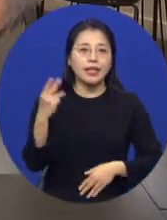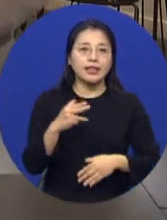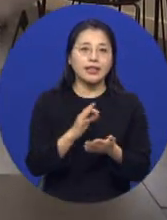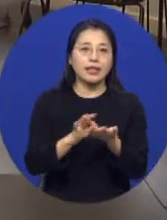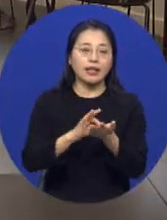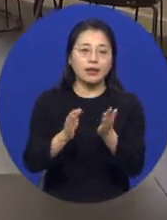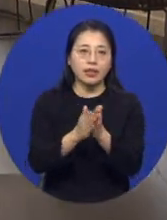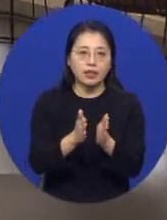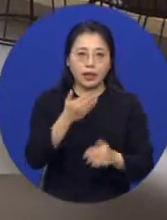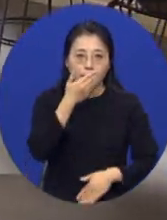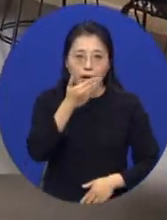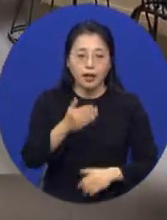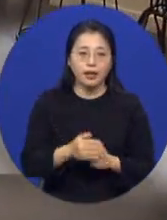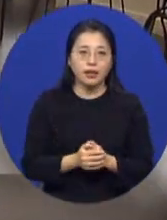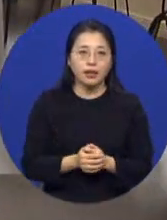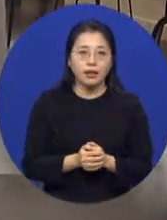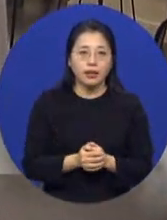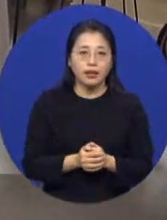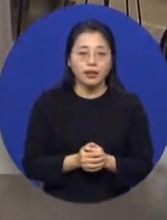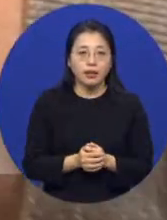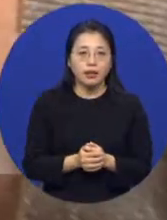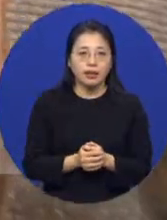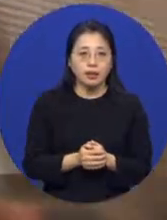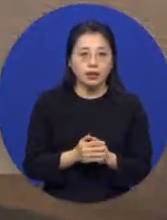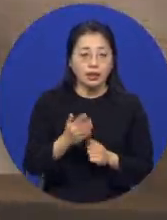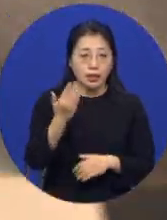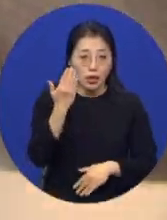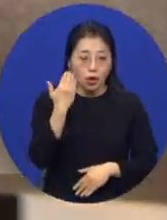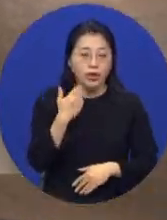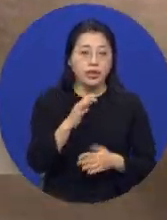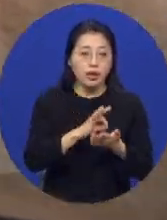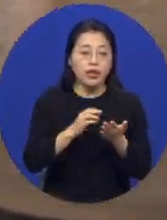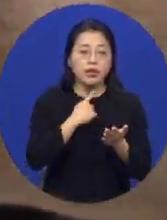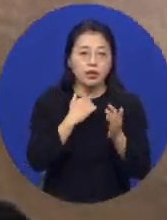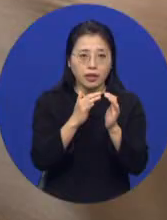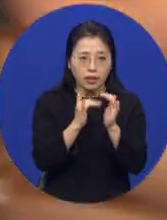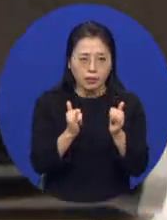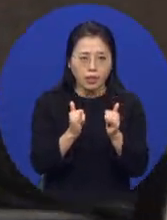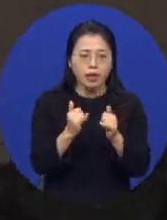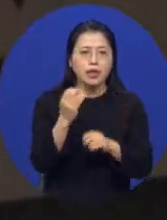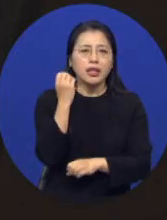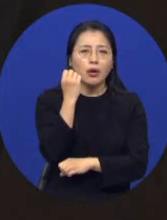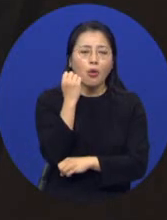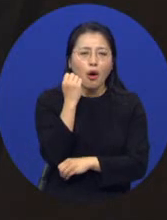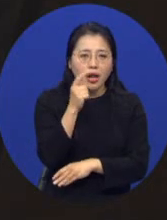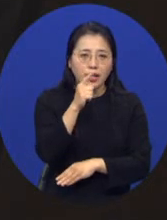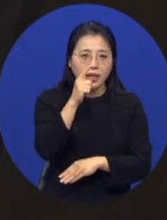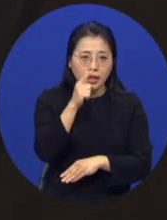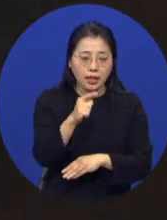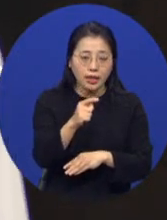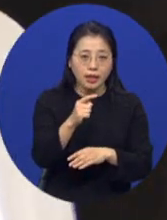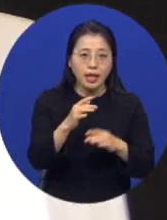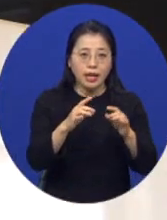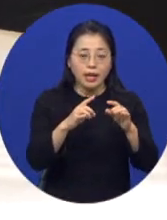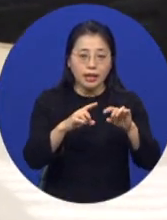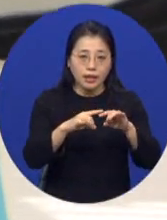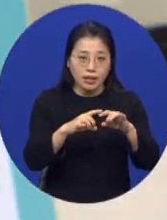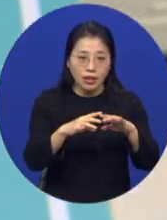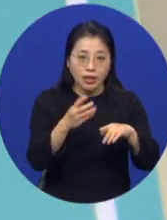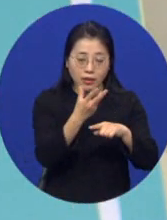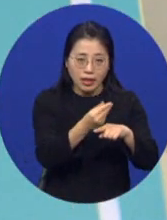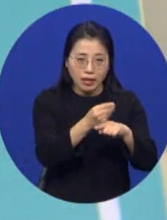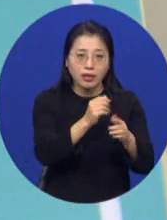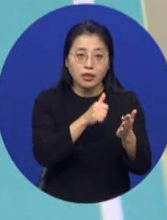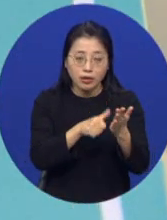밝혔습니다 탐나는 전 카드 사용자는 기존에 설치한 탐라는 전 앱을 삭제하고 새로운 앱을 내려받아